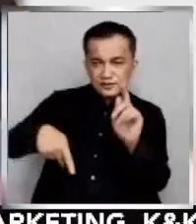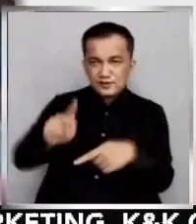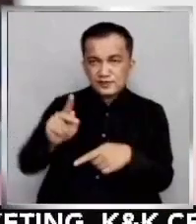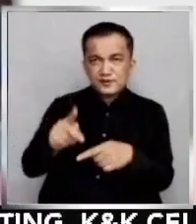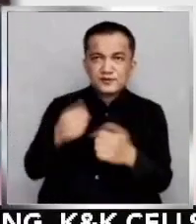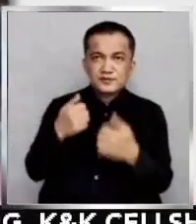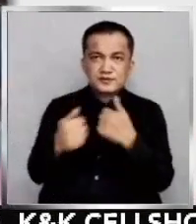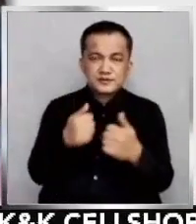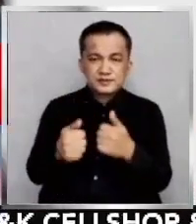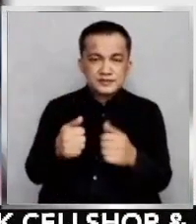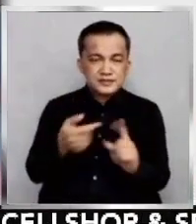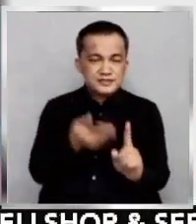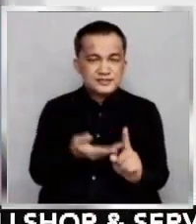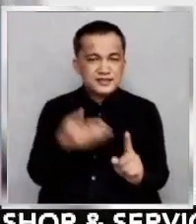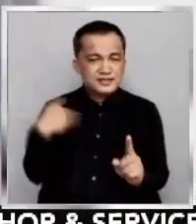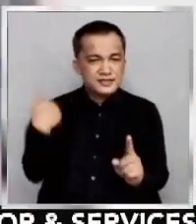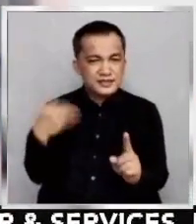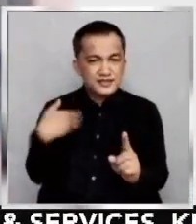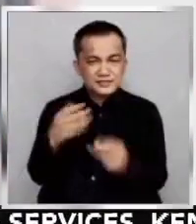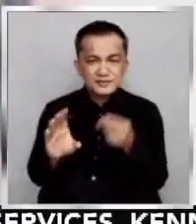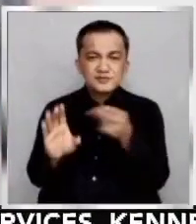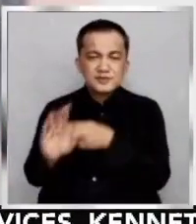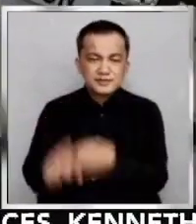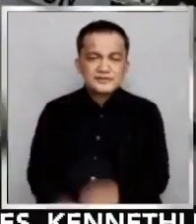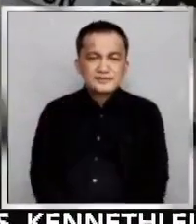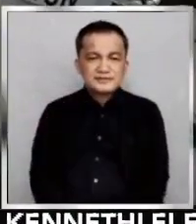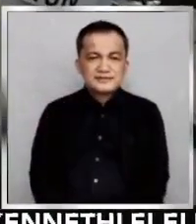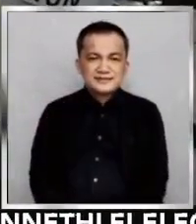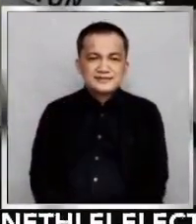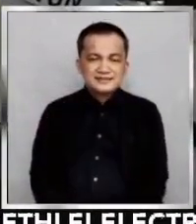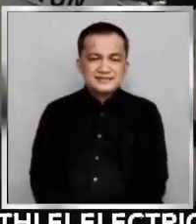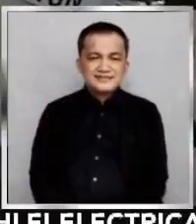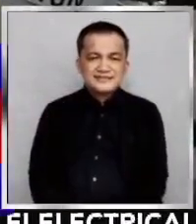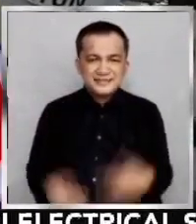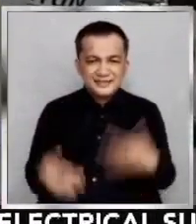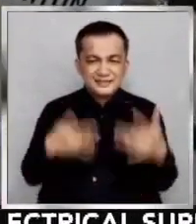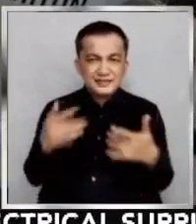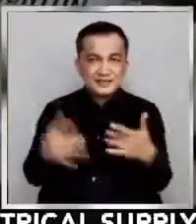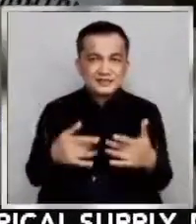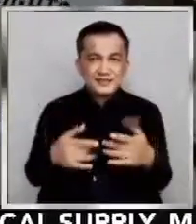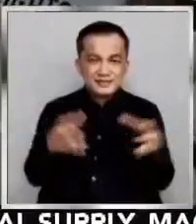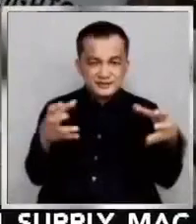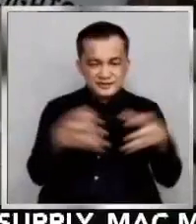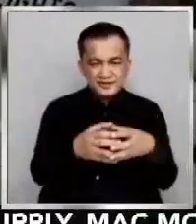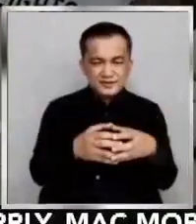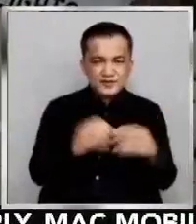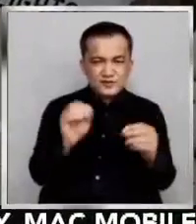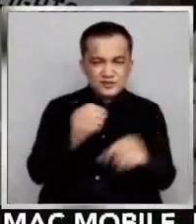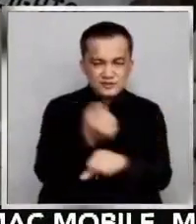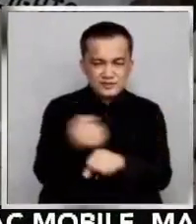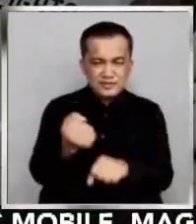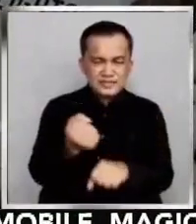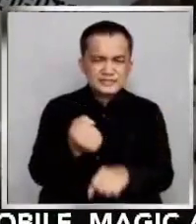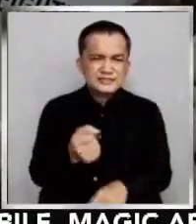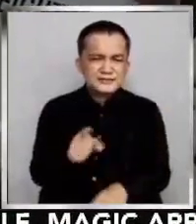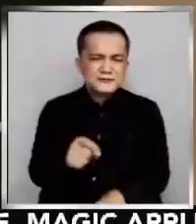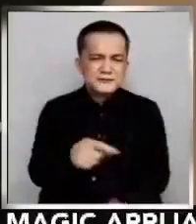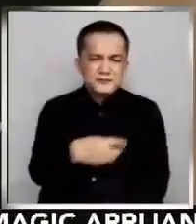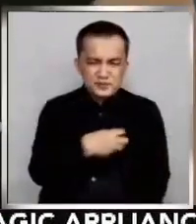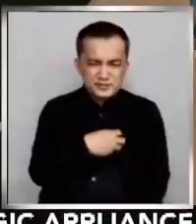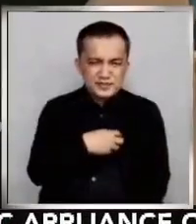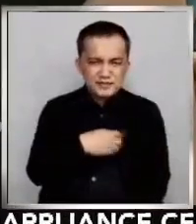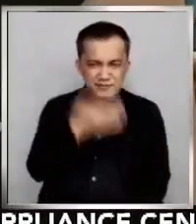ang youngest sa mga sumali. Excited naman na ang cast ng Walang Matigas na Pulis sa Matinik na Misis sa